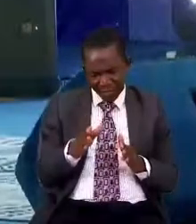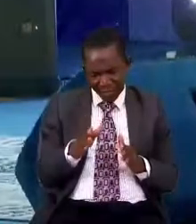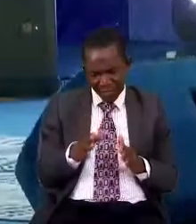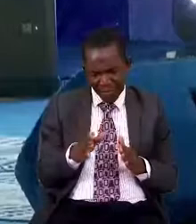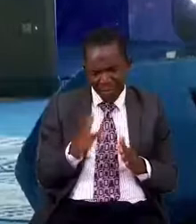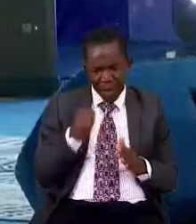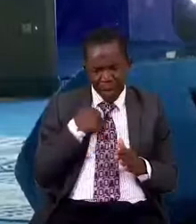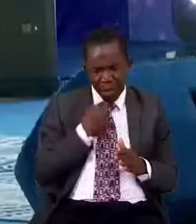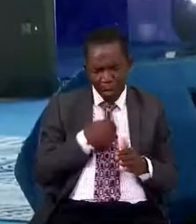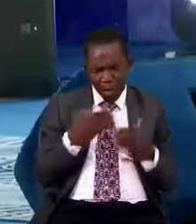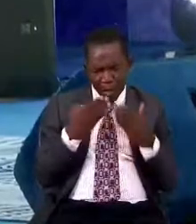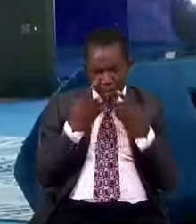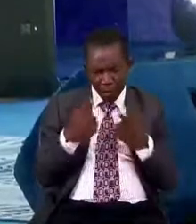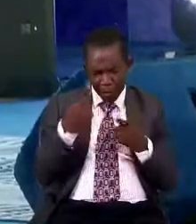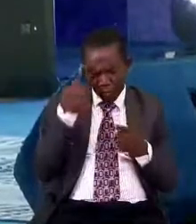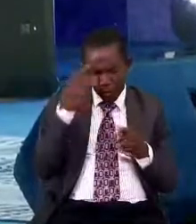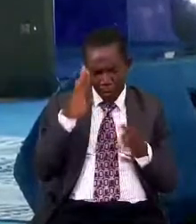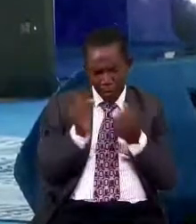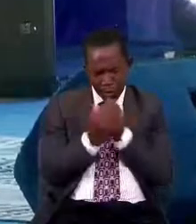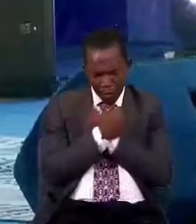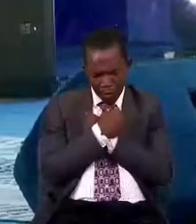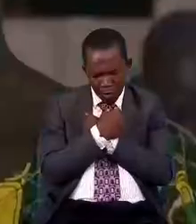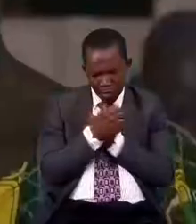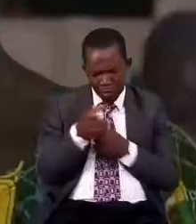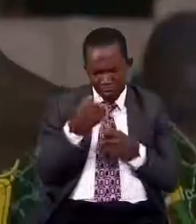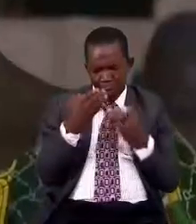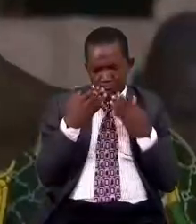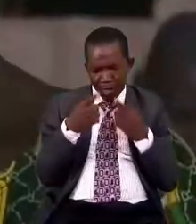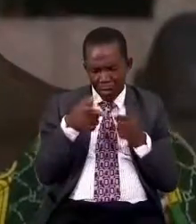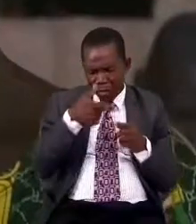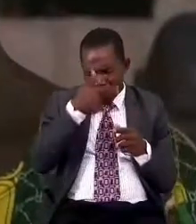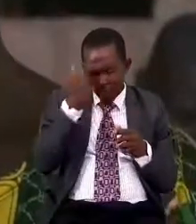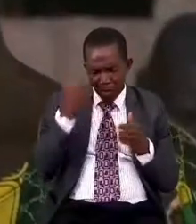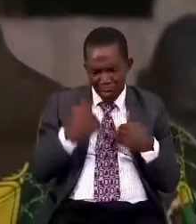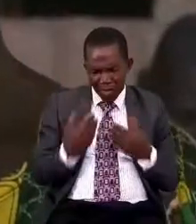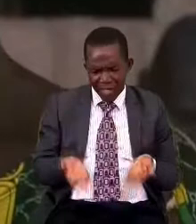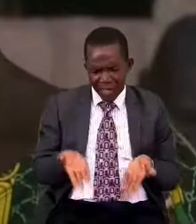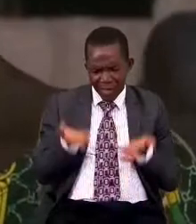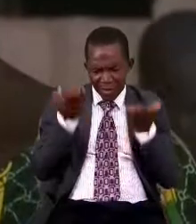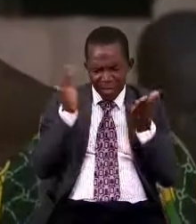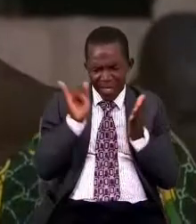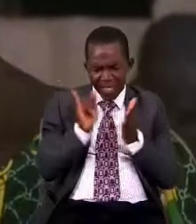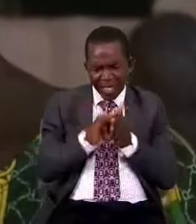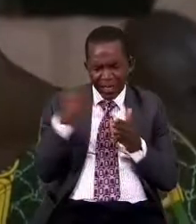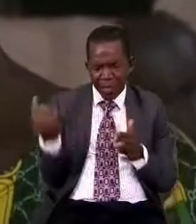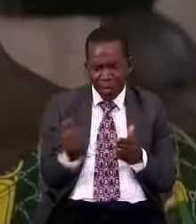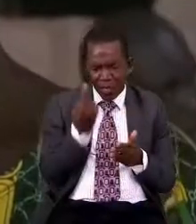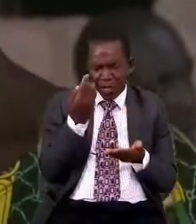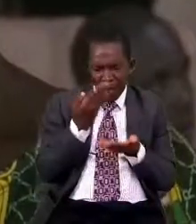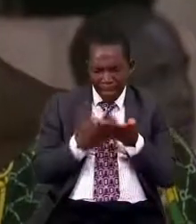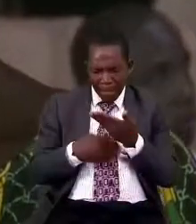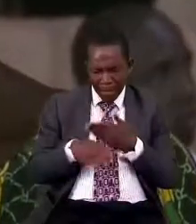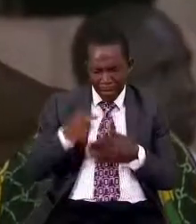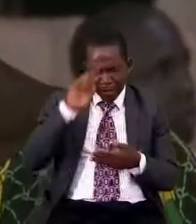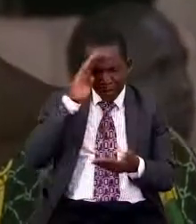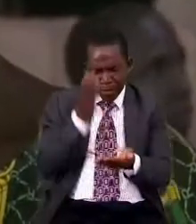tu as exalté ton Fils unique, Jésus-Christ, pour être le Sauveur du monde entier.